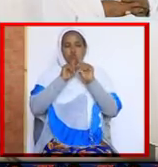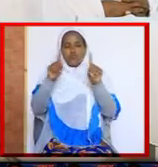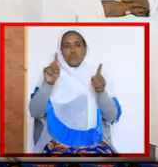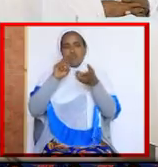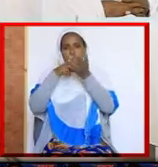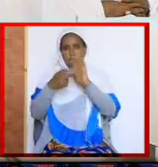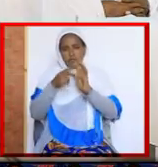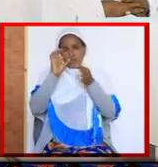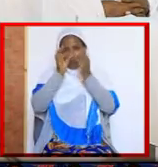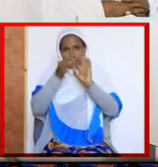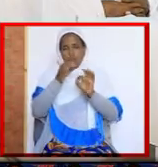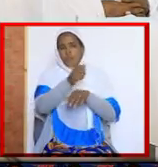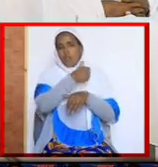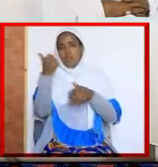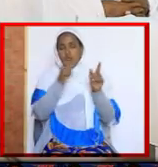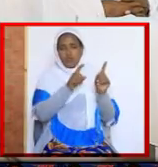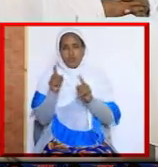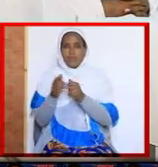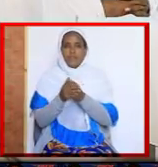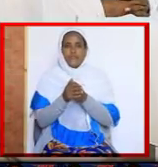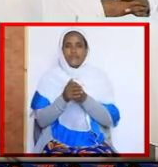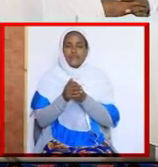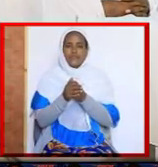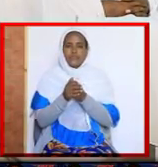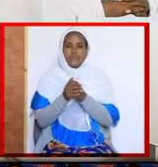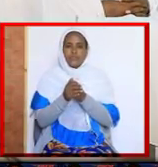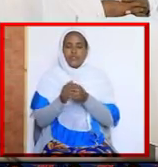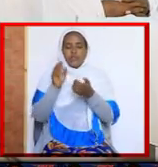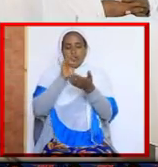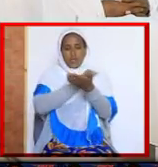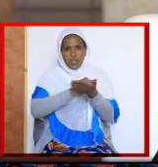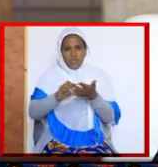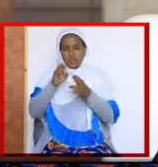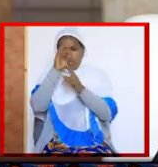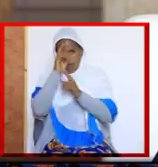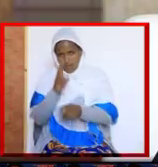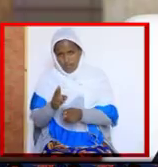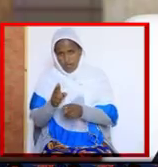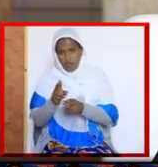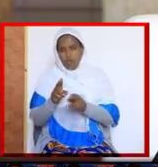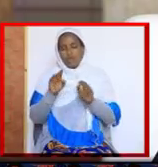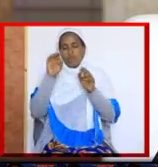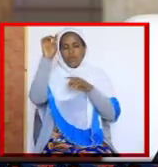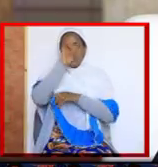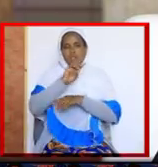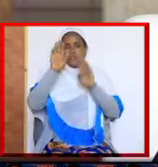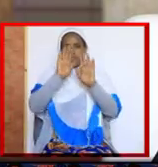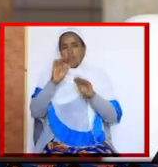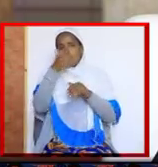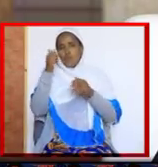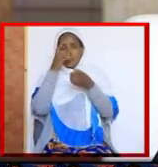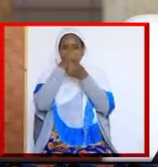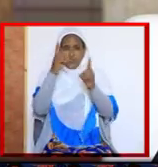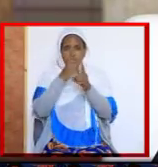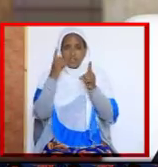በሌላው ቀደሳው አክበራ ለለተሰ ነው በሌሎች ቀናት ብዙ ፍጥረታት ተፈጥረዋል፣ ቀዳሚት ግን